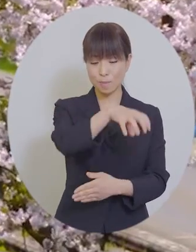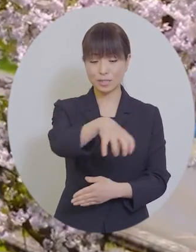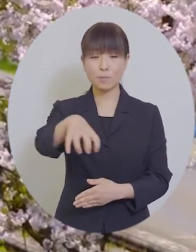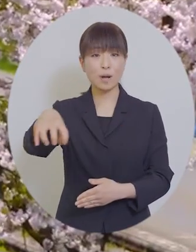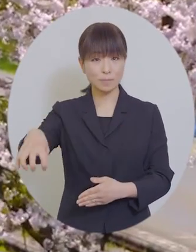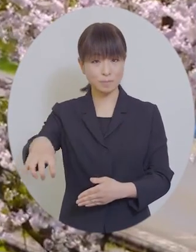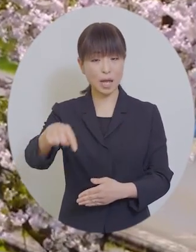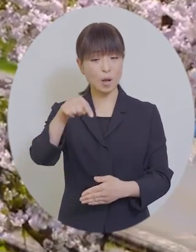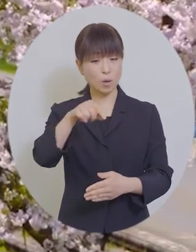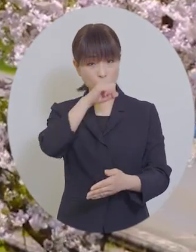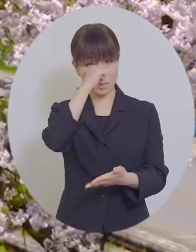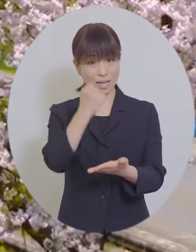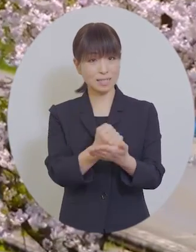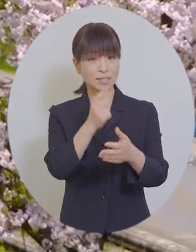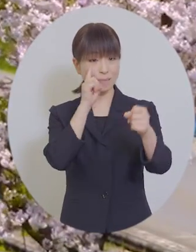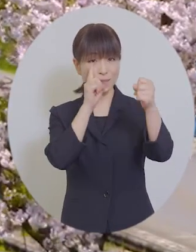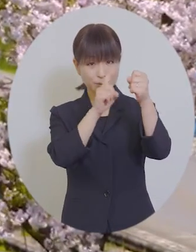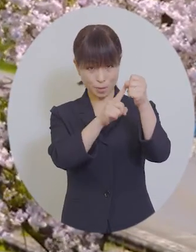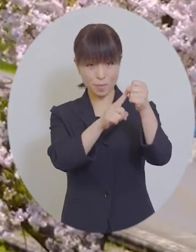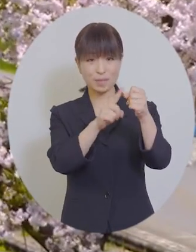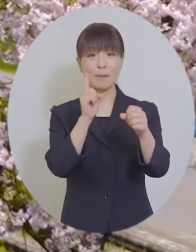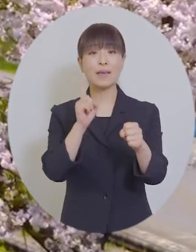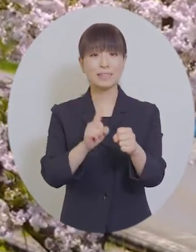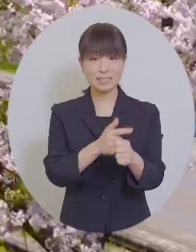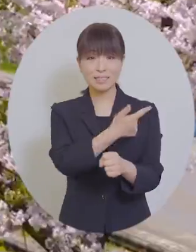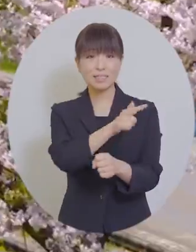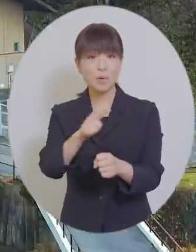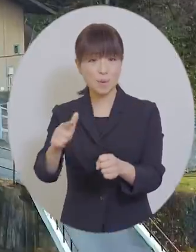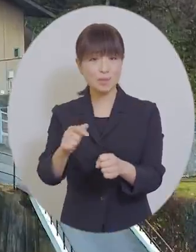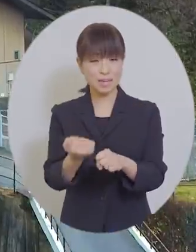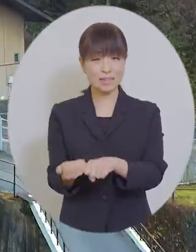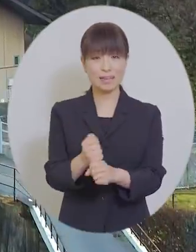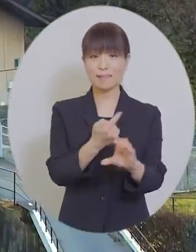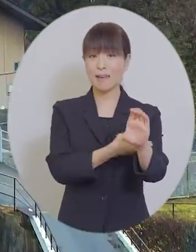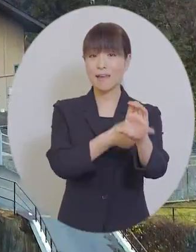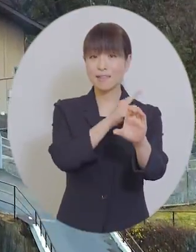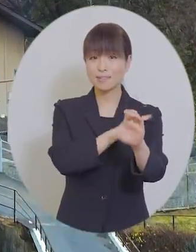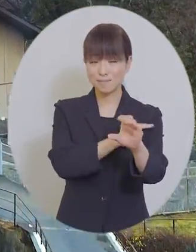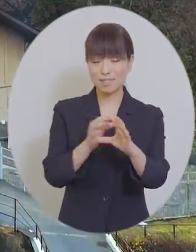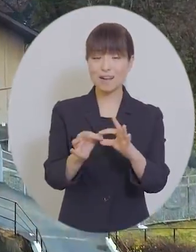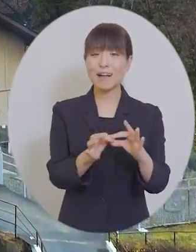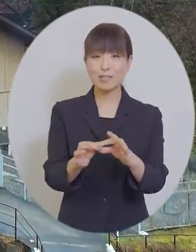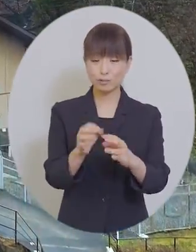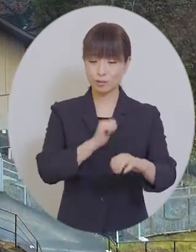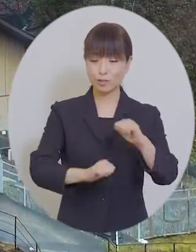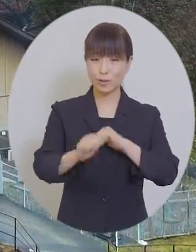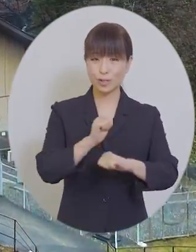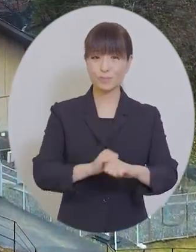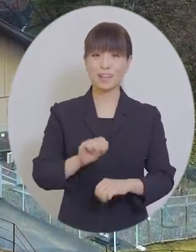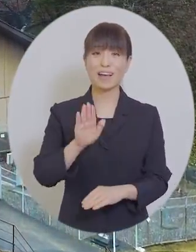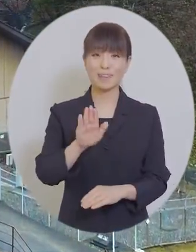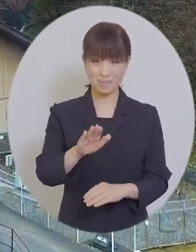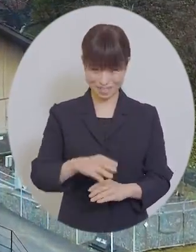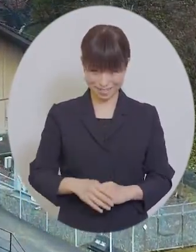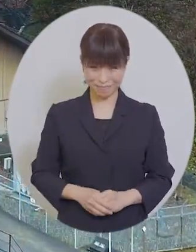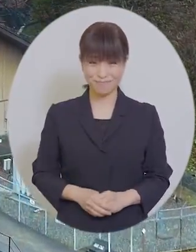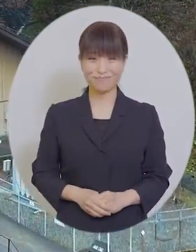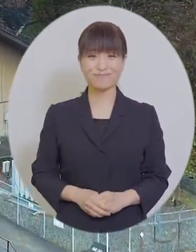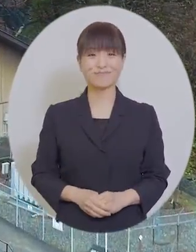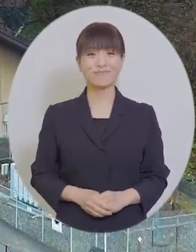ではこの目標を達成するためにさまざまな再生可能エネルギーに関する取り組みが行われています